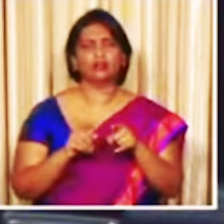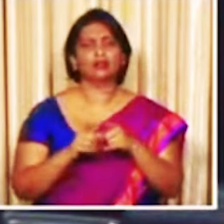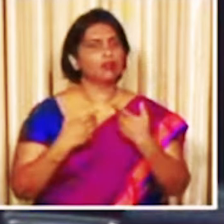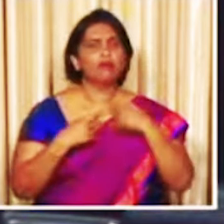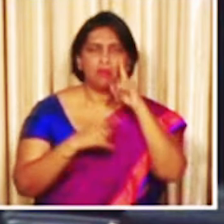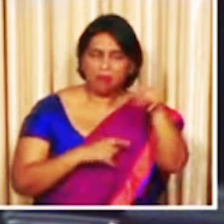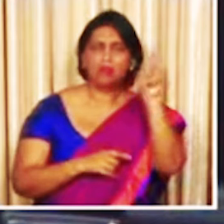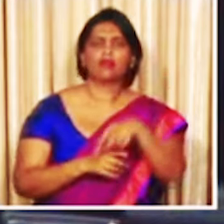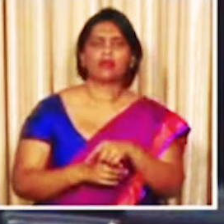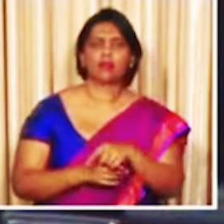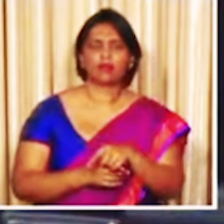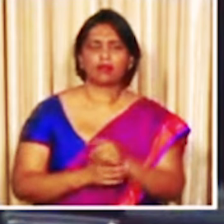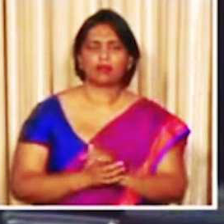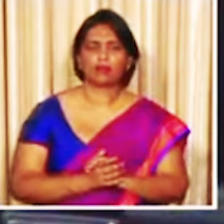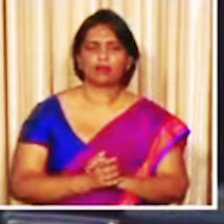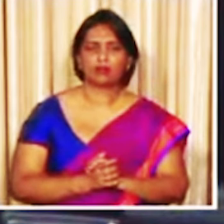වැරදි.